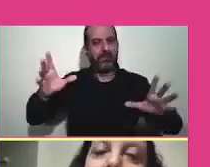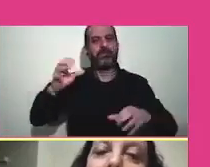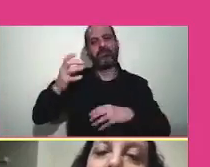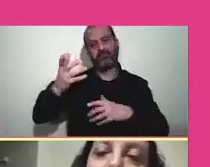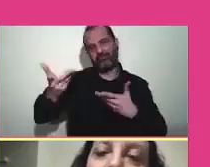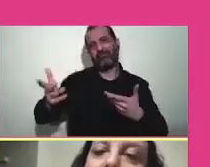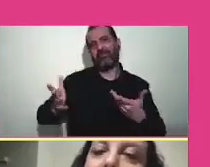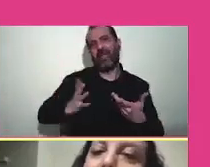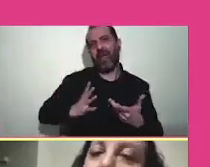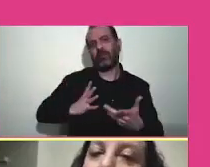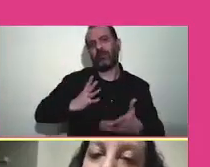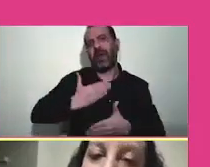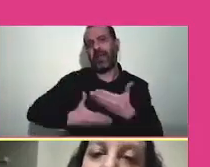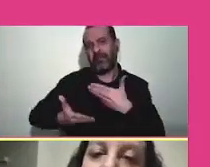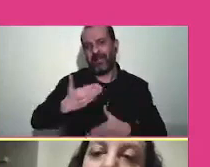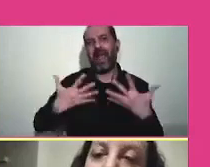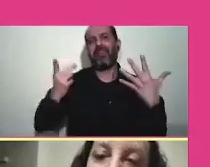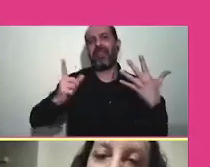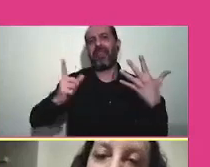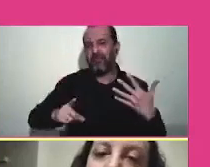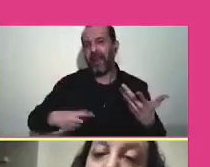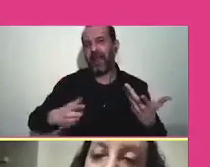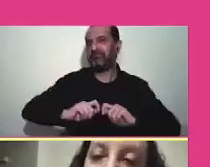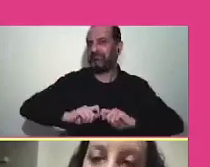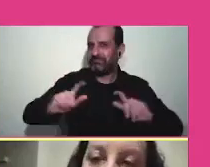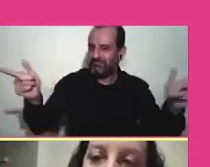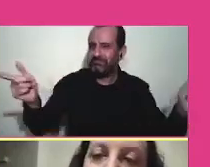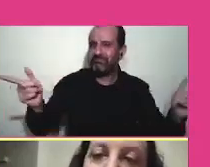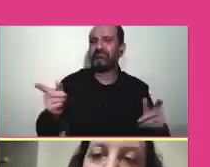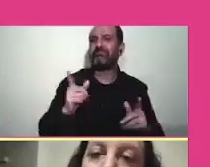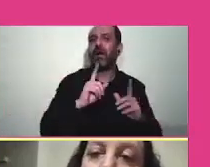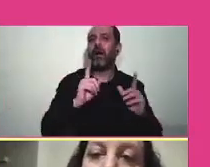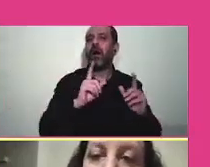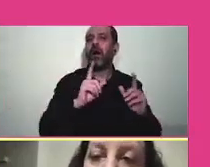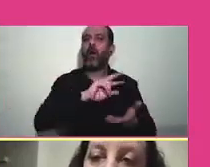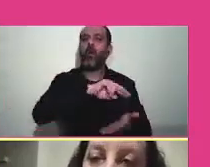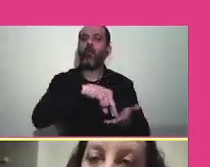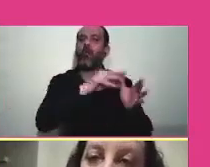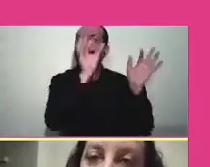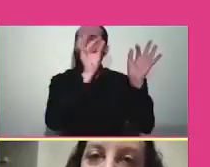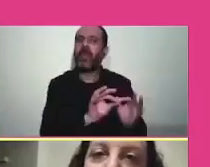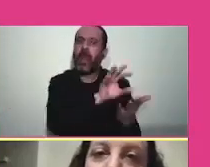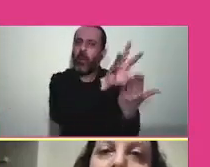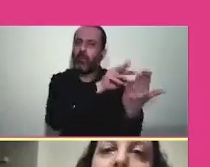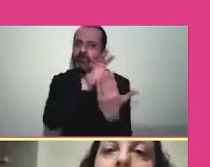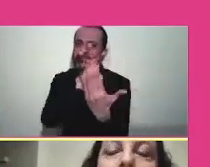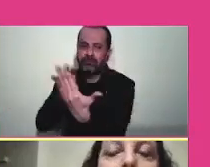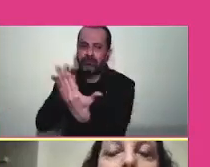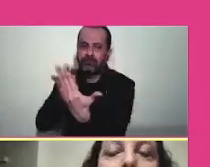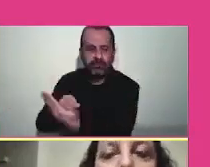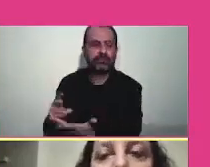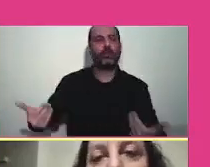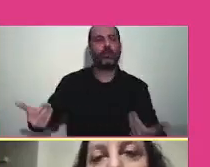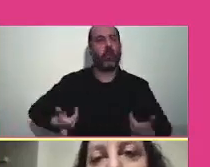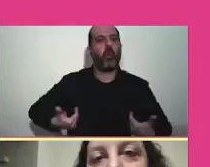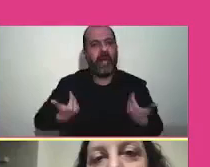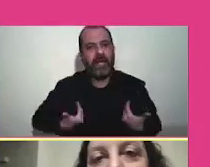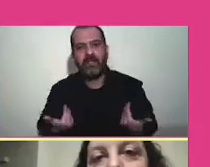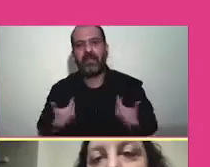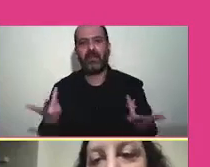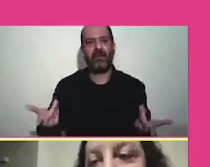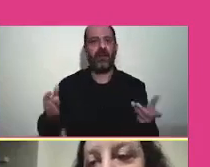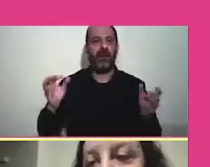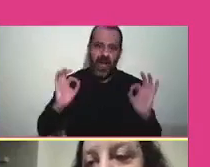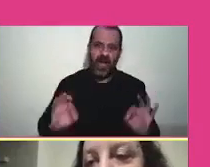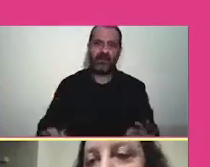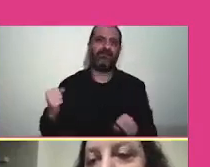αναπηρίας, με βάση τα role models, με βάση το παιχνίδι, με βάση όλη αυτή την εμπειρία που ζήσαμε μέσα από το έργο Legends